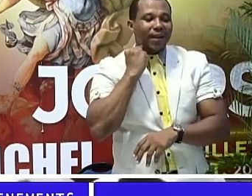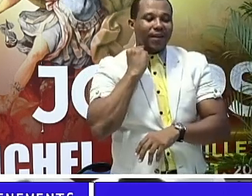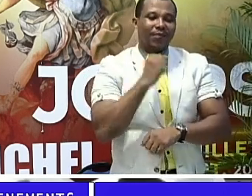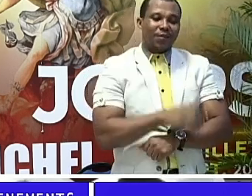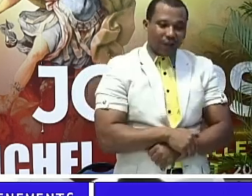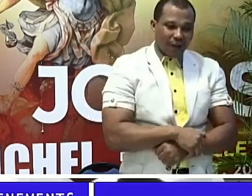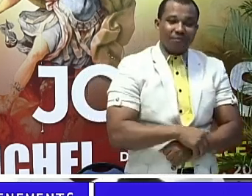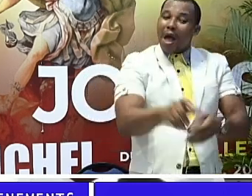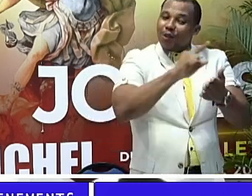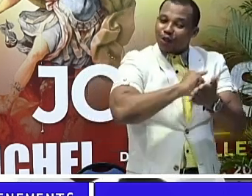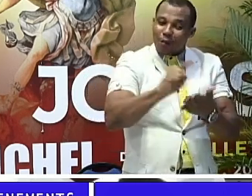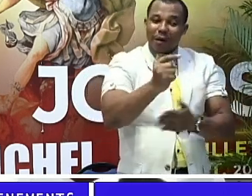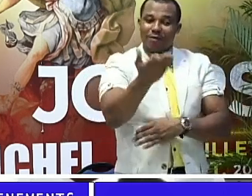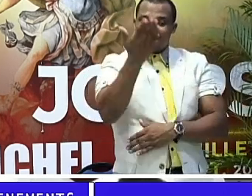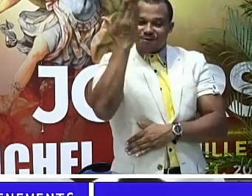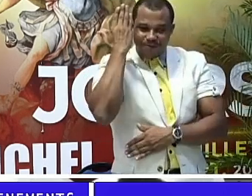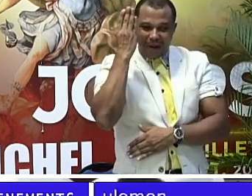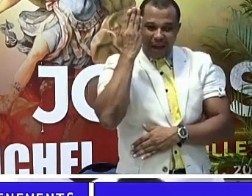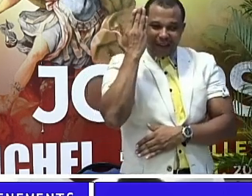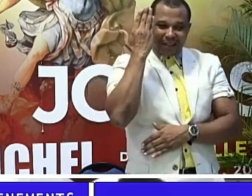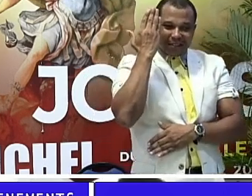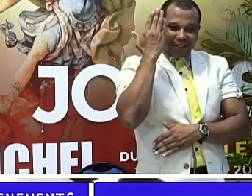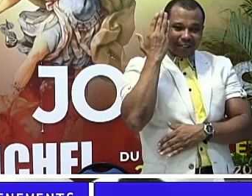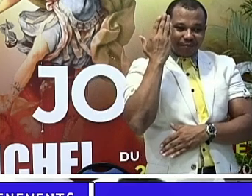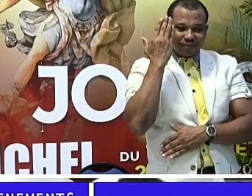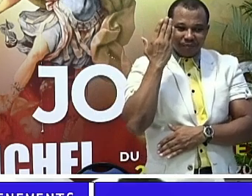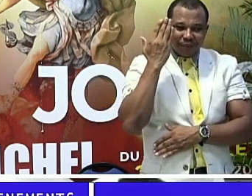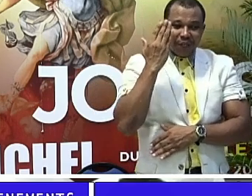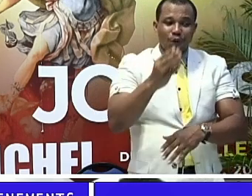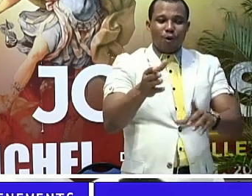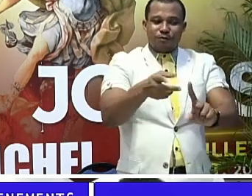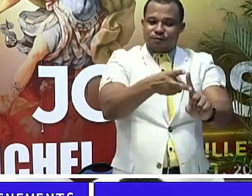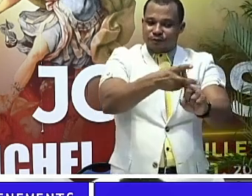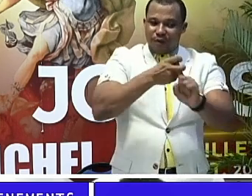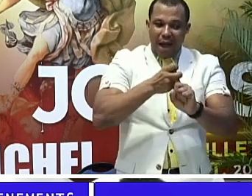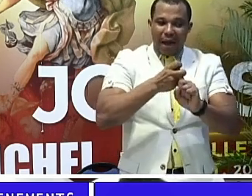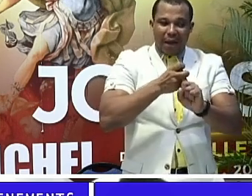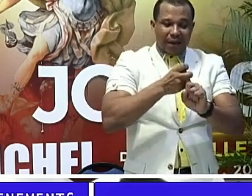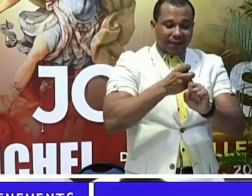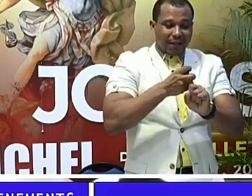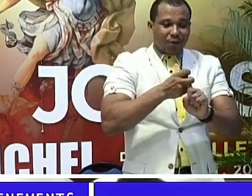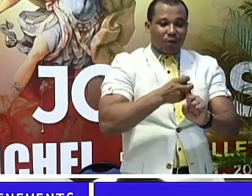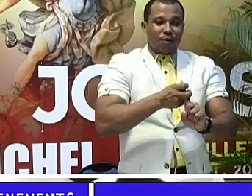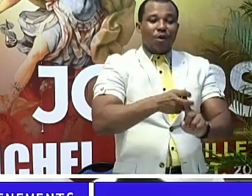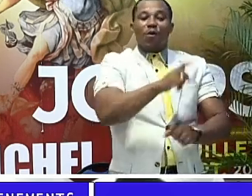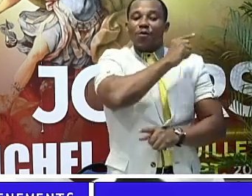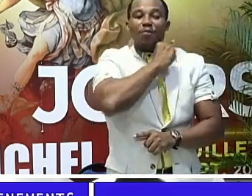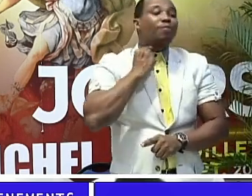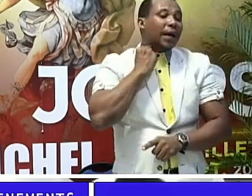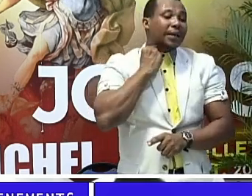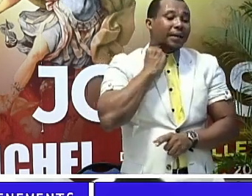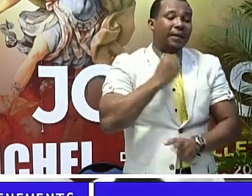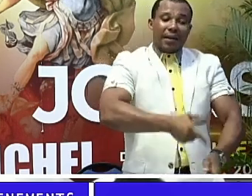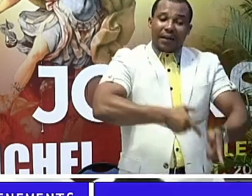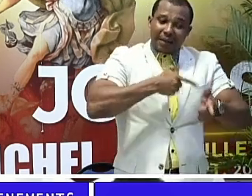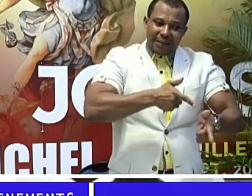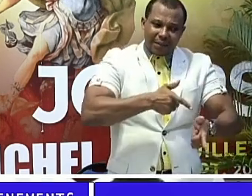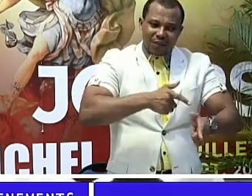c'est pas que moi mandé nous pour nous retirer comme nou, si ay pa nous même non, c'est eux même et pas ça non. Mais faut comme